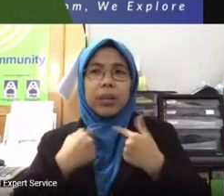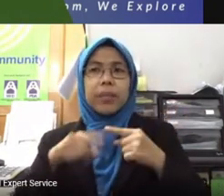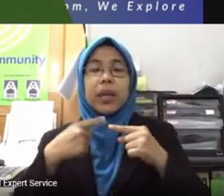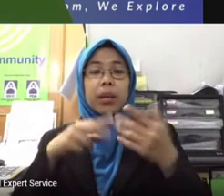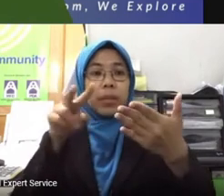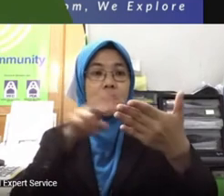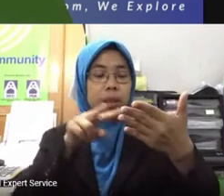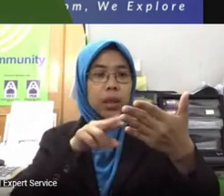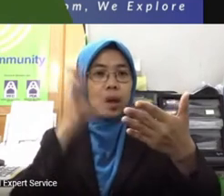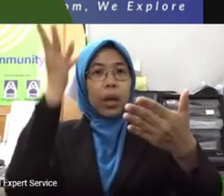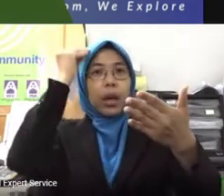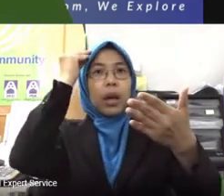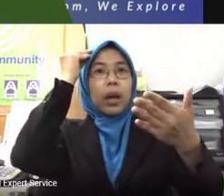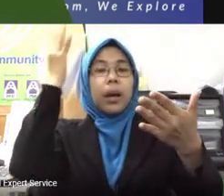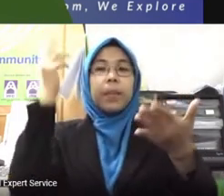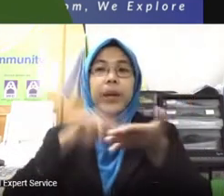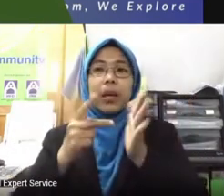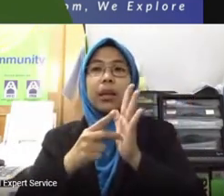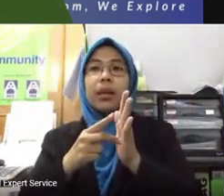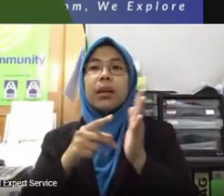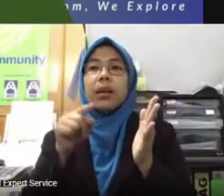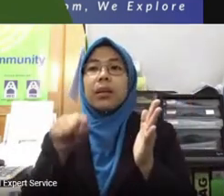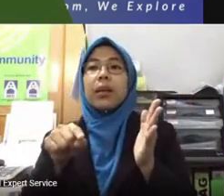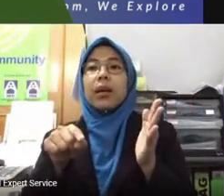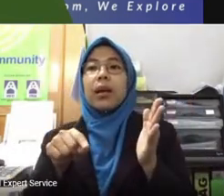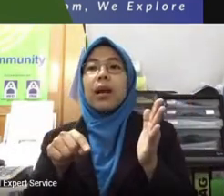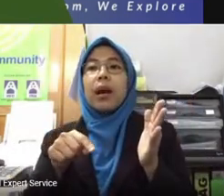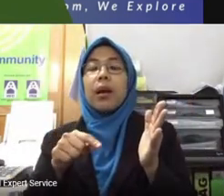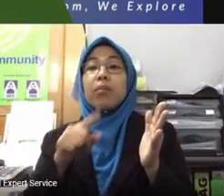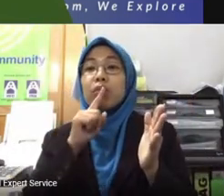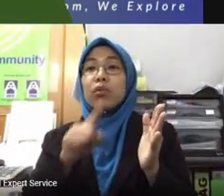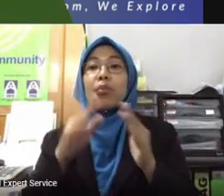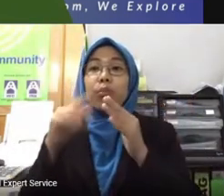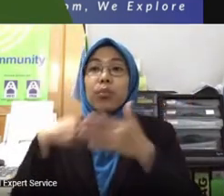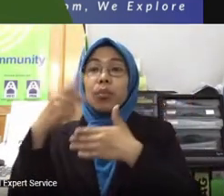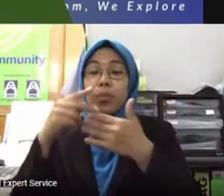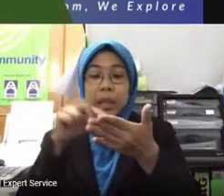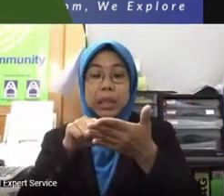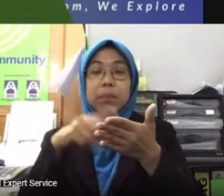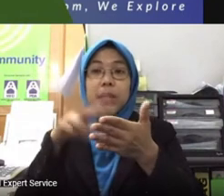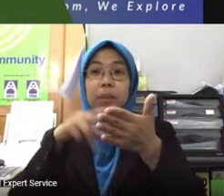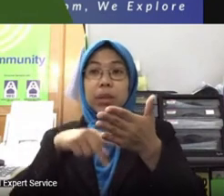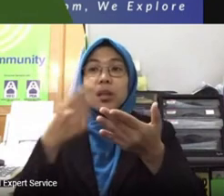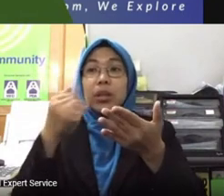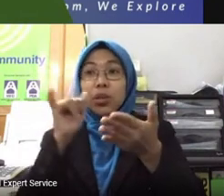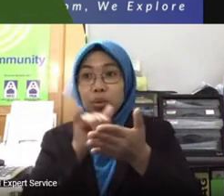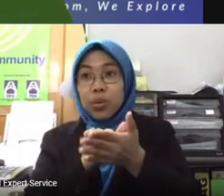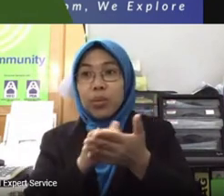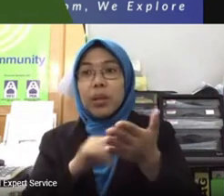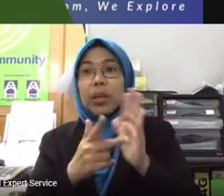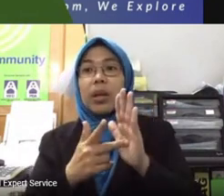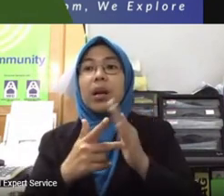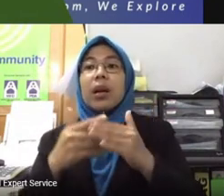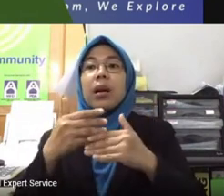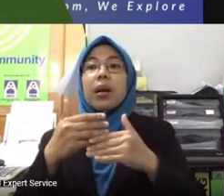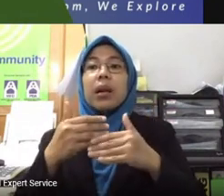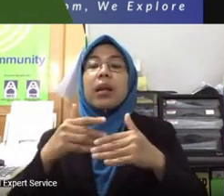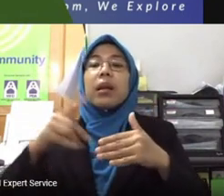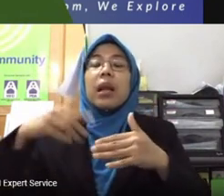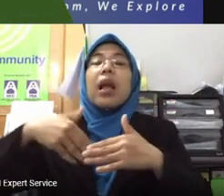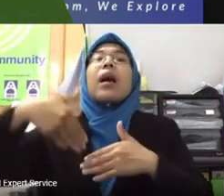baca, rupa-rupanya apa ni, event yang kita nak baca tu akan berlaku lambat